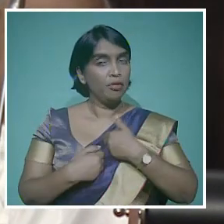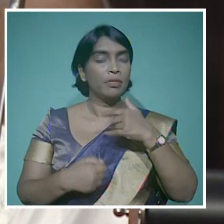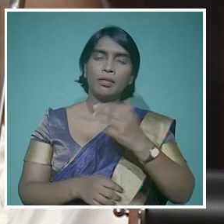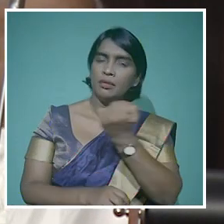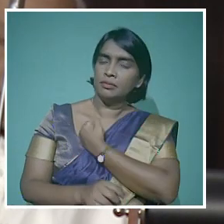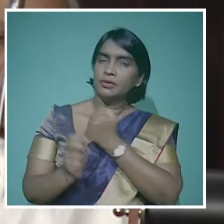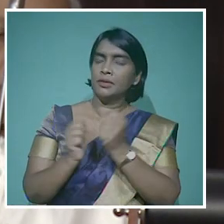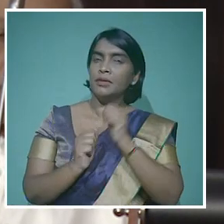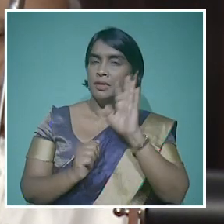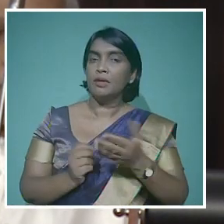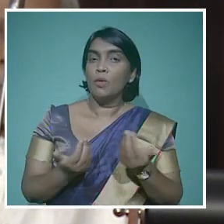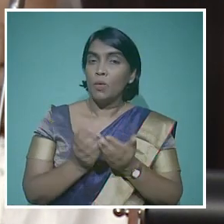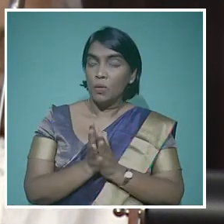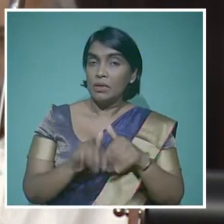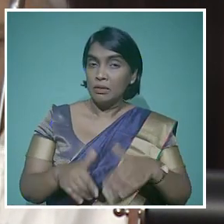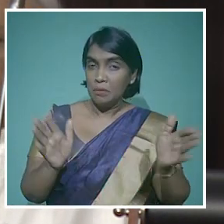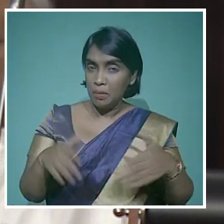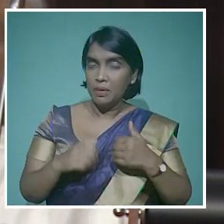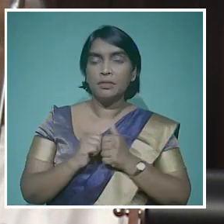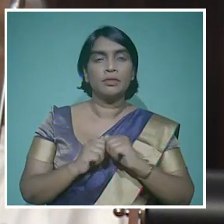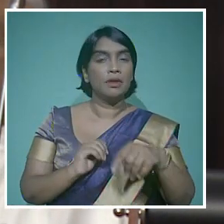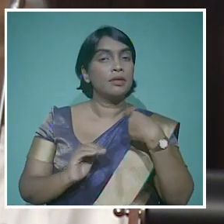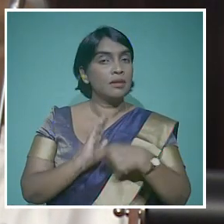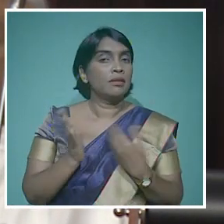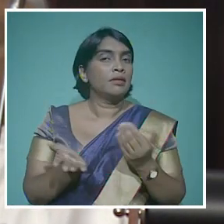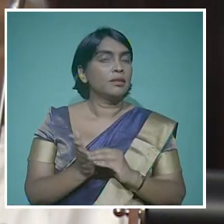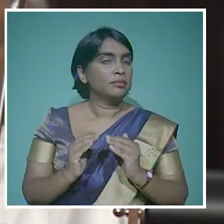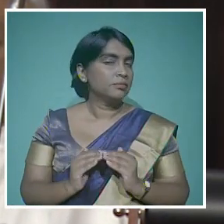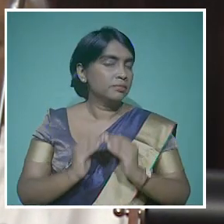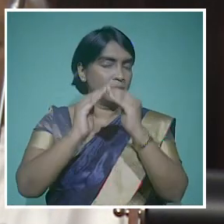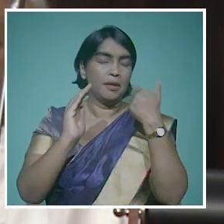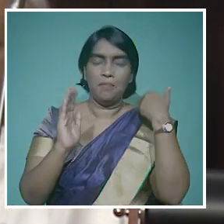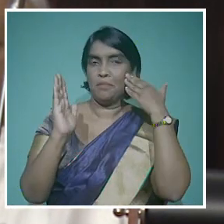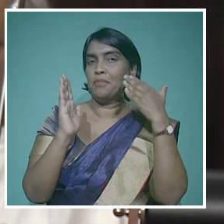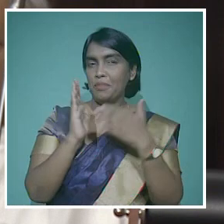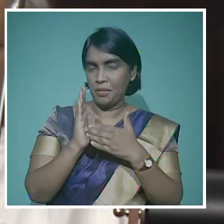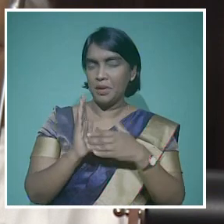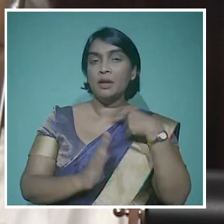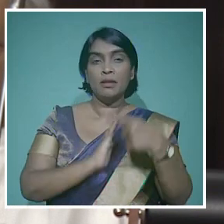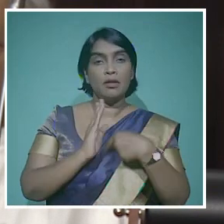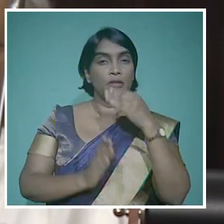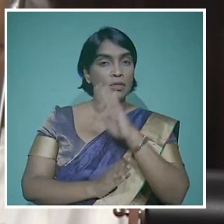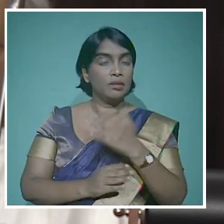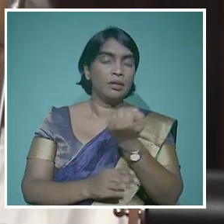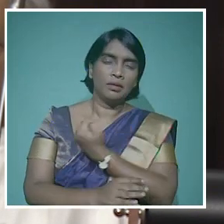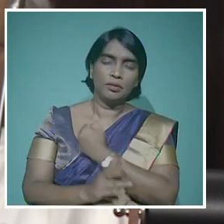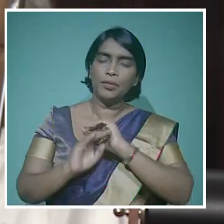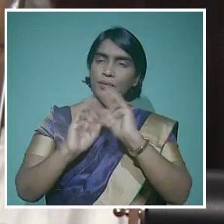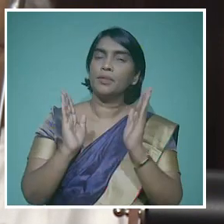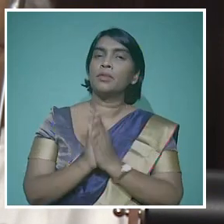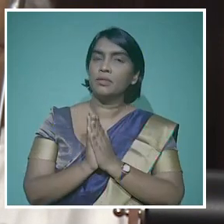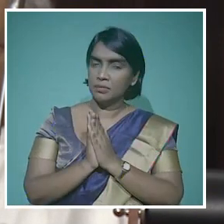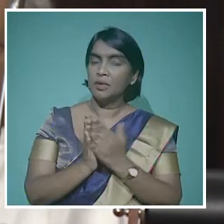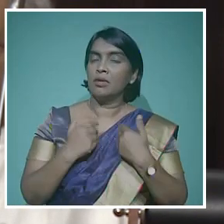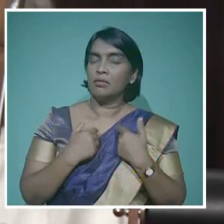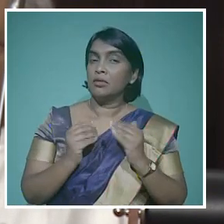කැපවීම කළේ තවමත් කැපවීම කරන්නේ රට යලි නංවාලීමේ අරමුණ ඇතිවයි. රට වෙනුවෙන් කැපවීම කරන සියලු දෙනාට